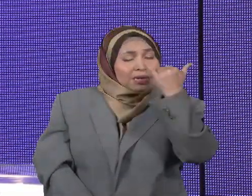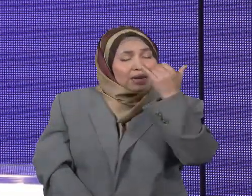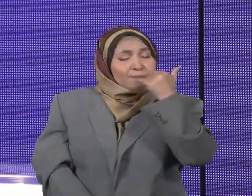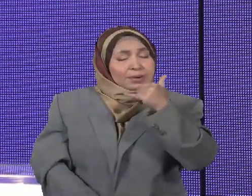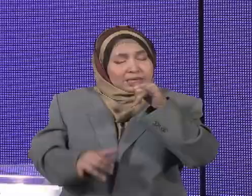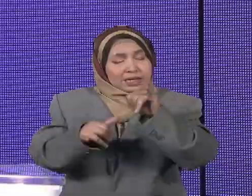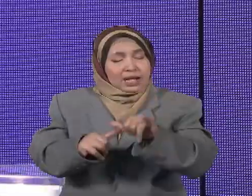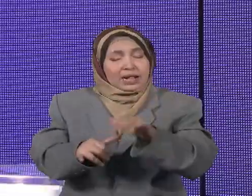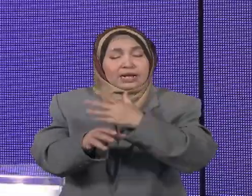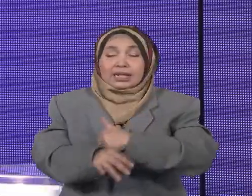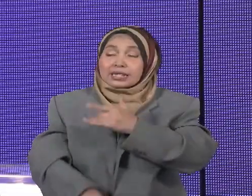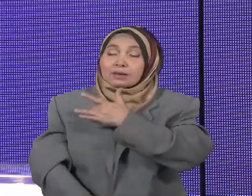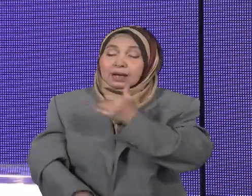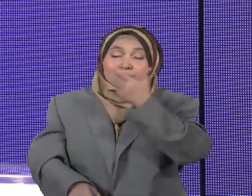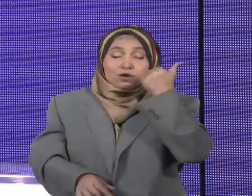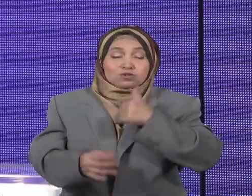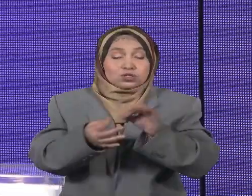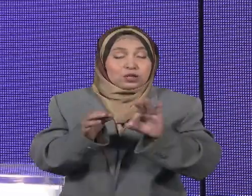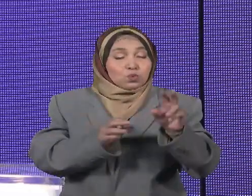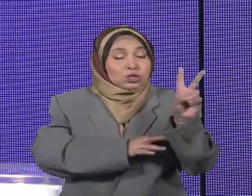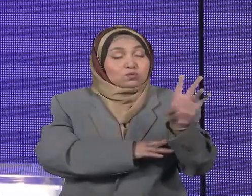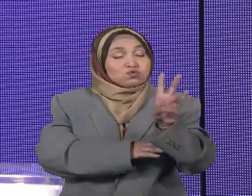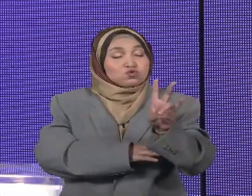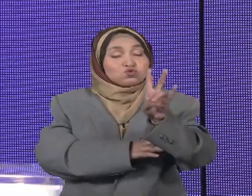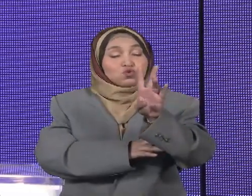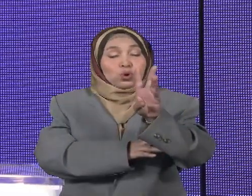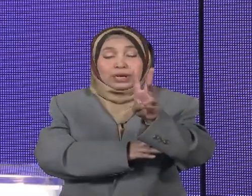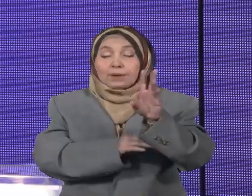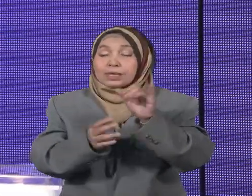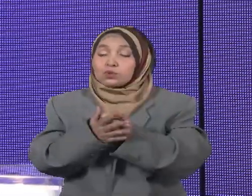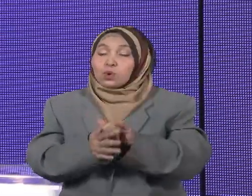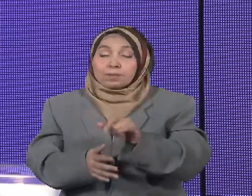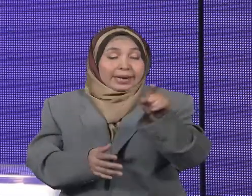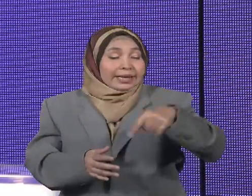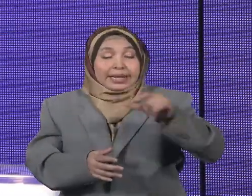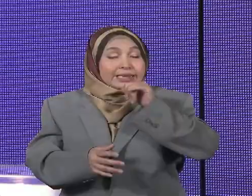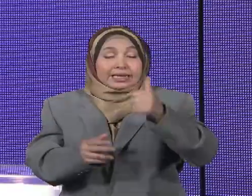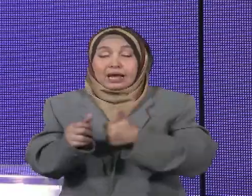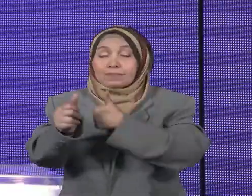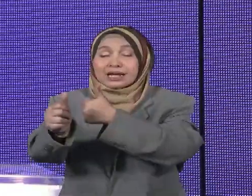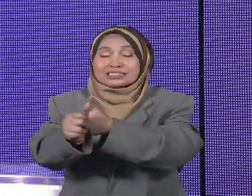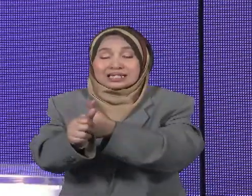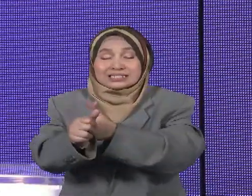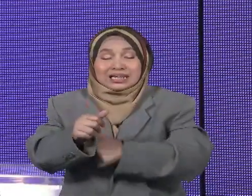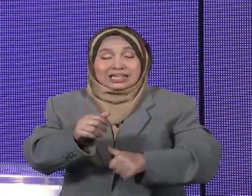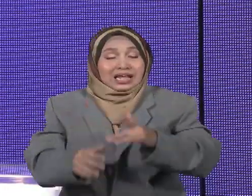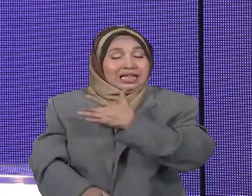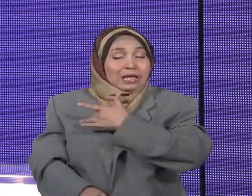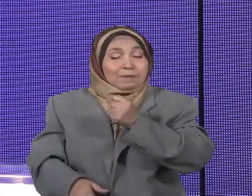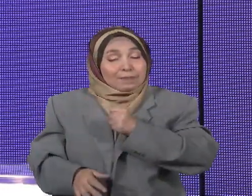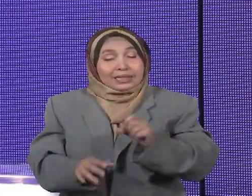iman? Kerana di hujung ayat 276 itu Allah bercakap tentang mereka yang tidak berasaskan iman, kafarin athim, iaitu